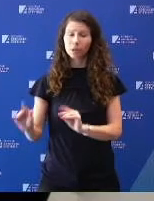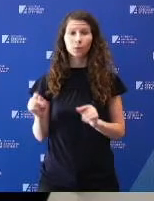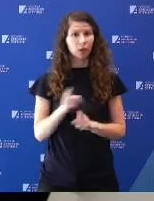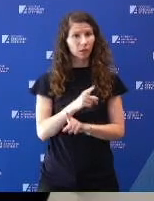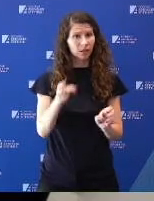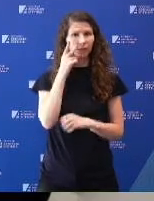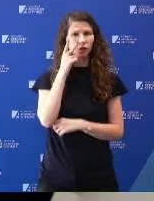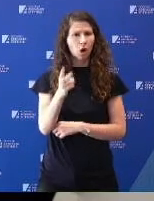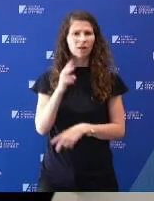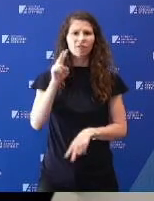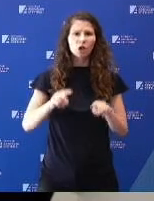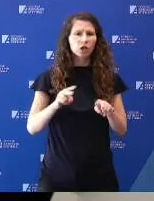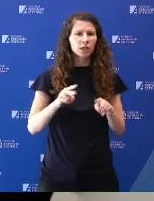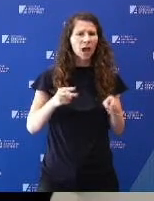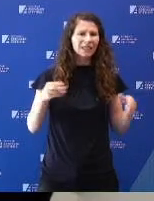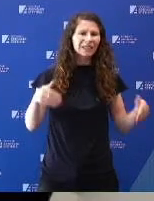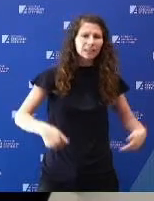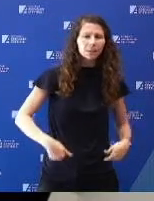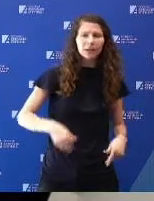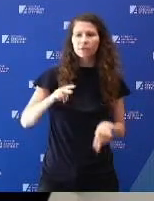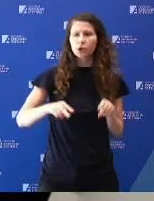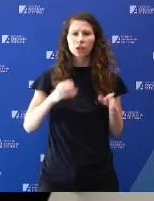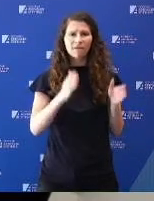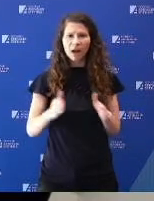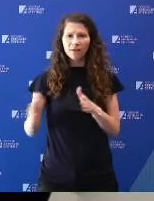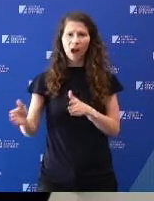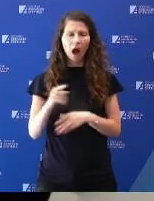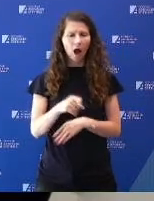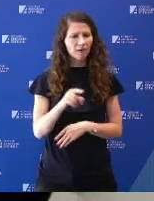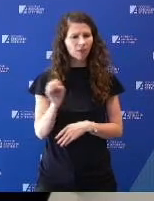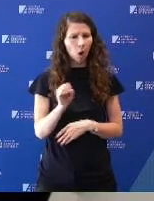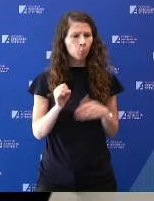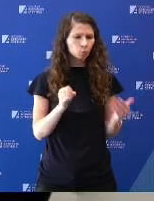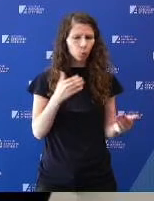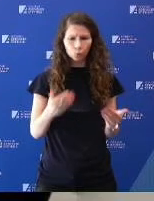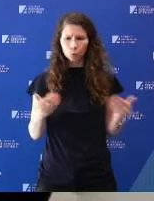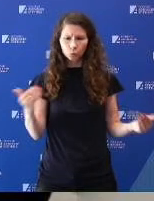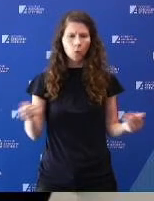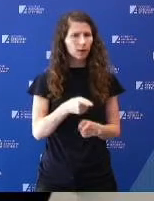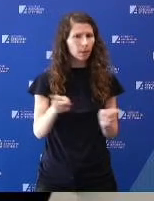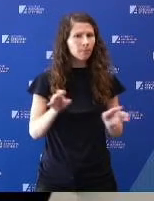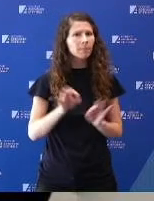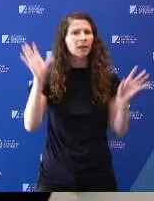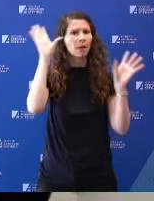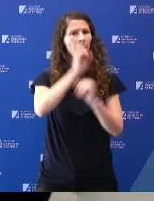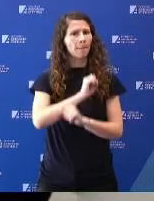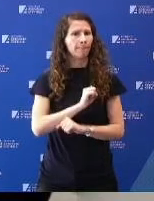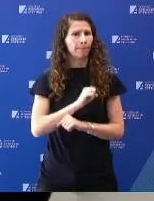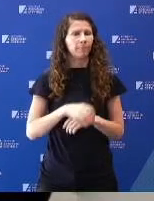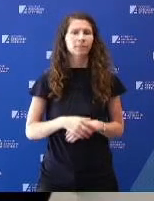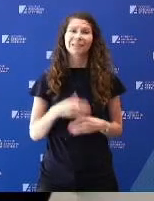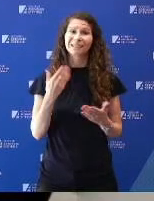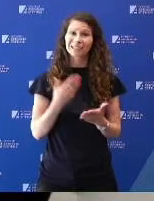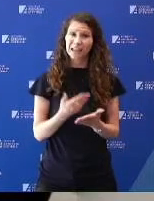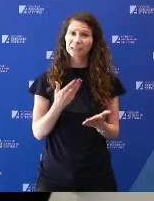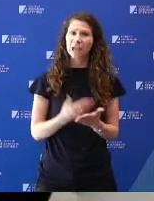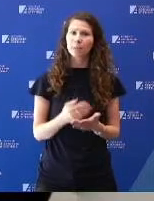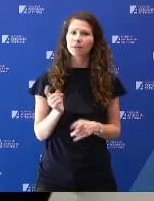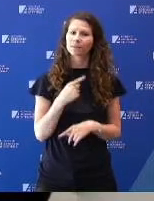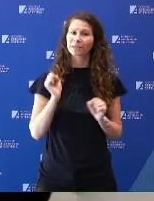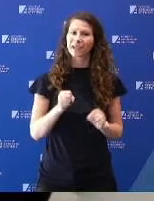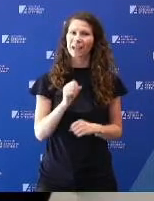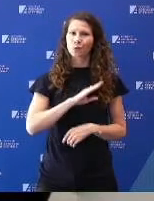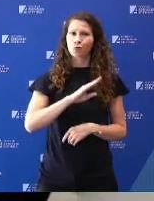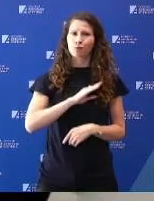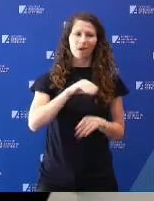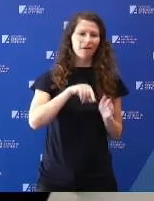Disziplinen, verschiedenen Fächer und sie verstehen viel besser, was passiert. Wir können also ganz viel tun in Schulen, aber auch am